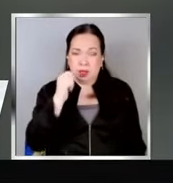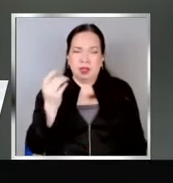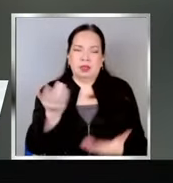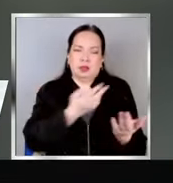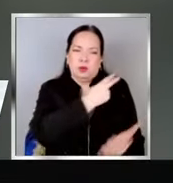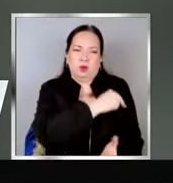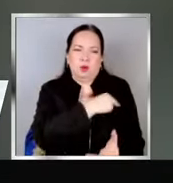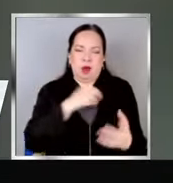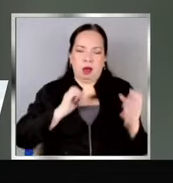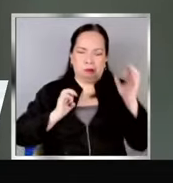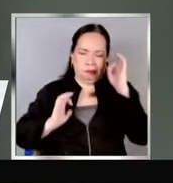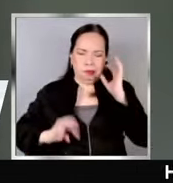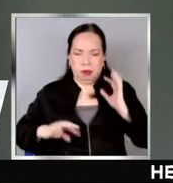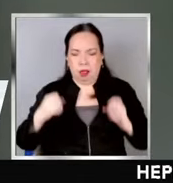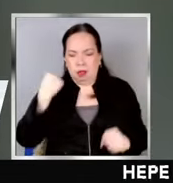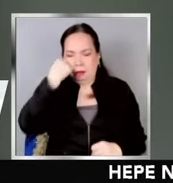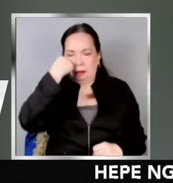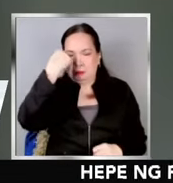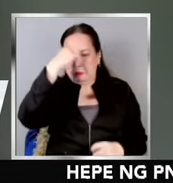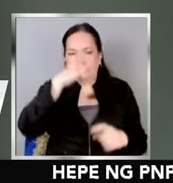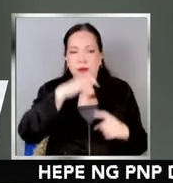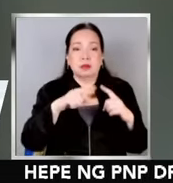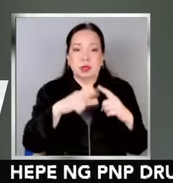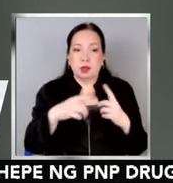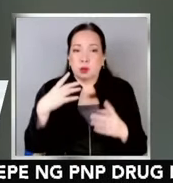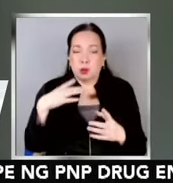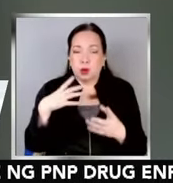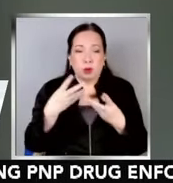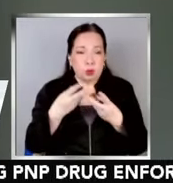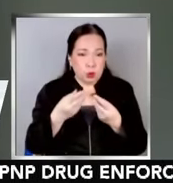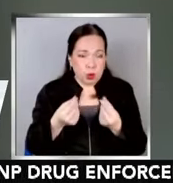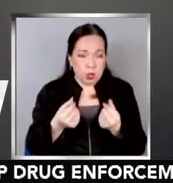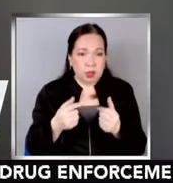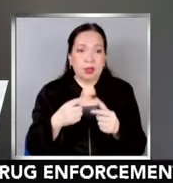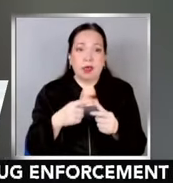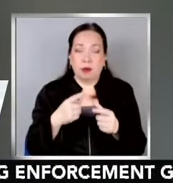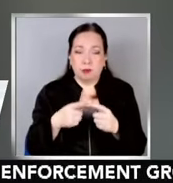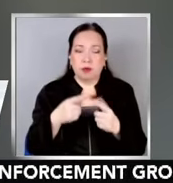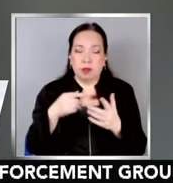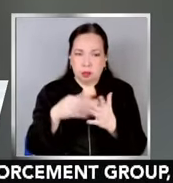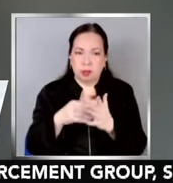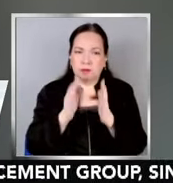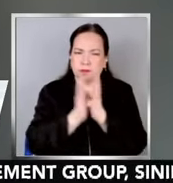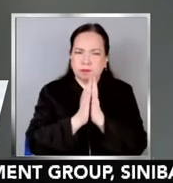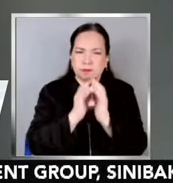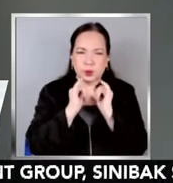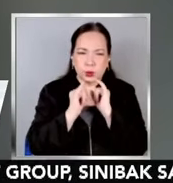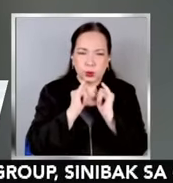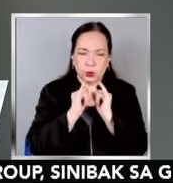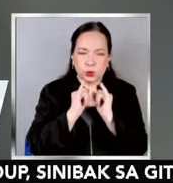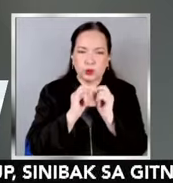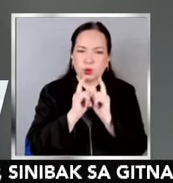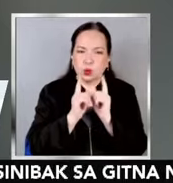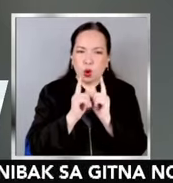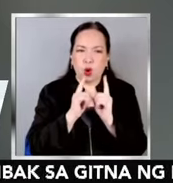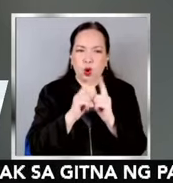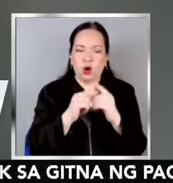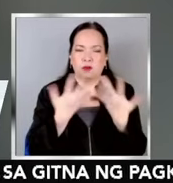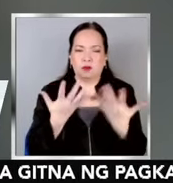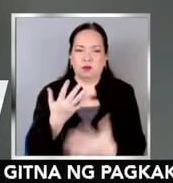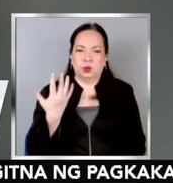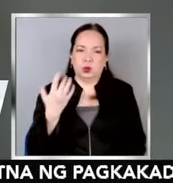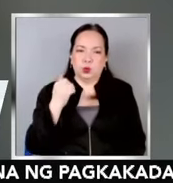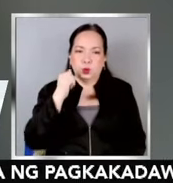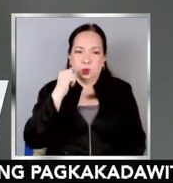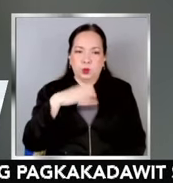pasa. Hinihintay pang makapagpagaling siya bago kuha na ng buong pahayag ng PNP Women and Children's Protection Center. Pero